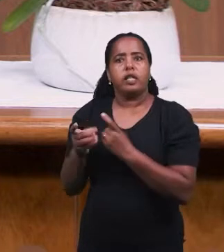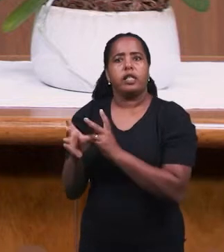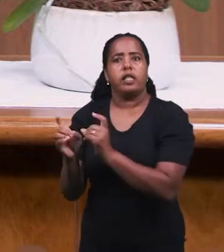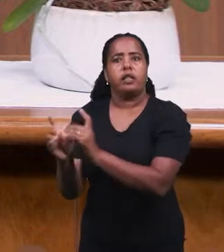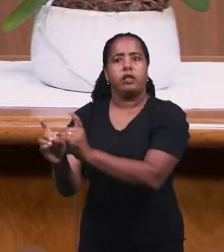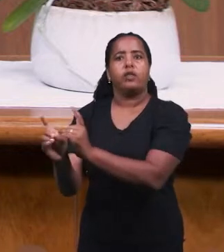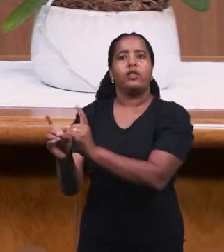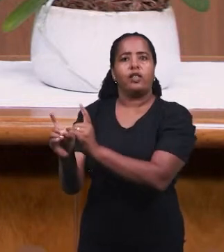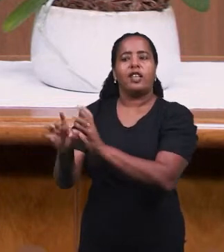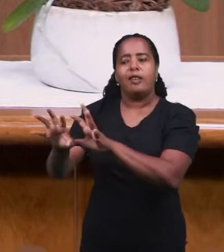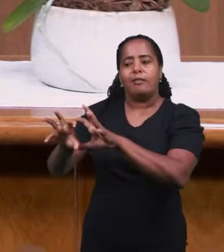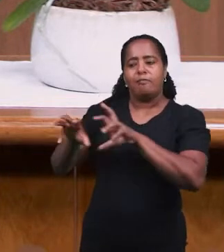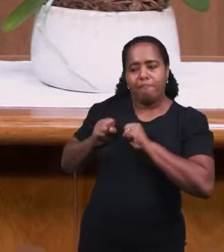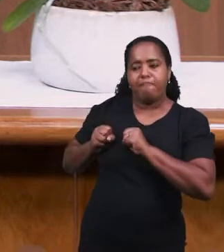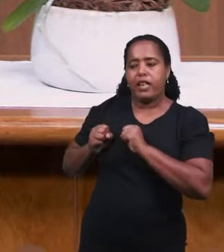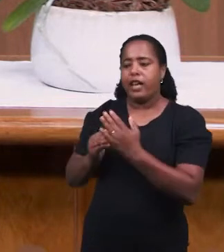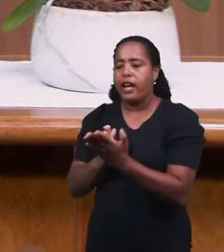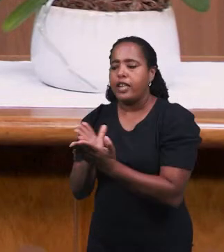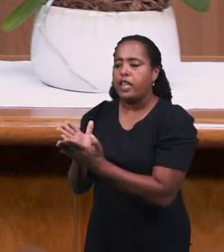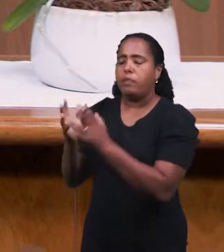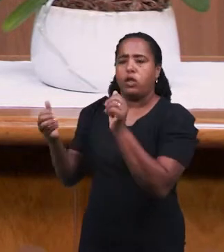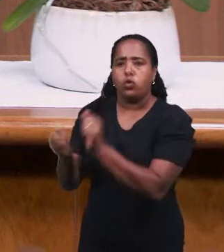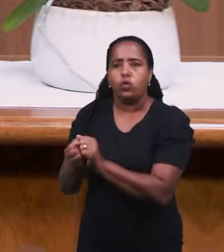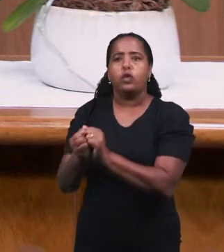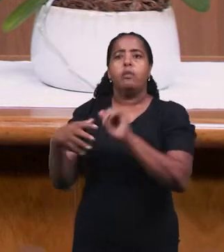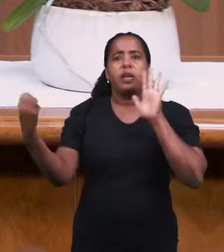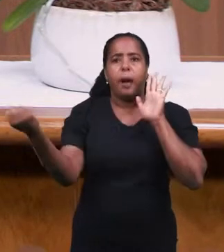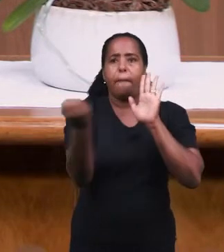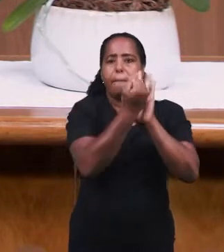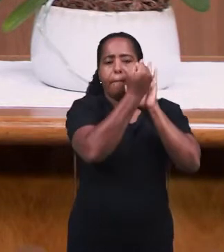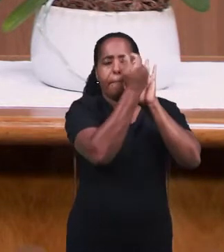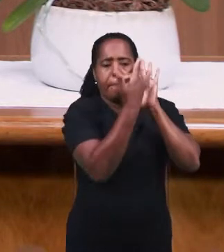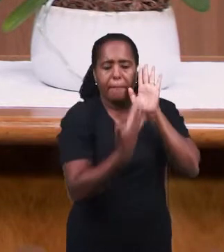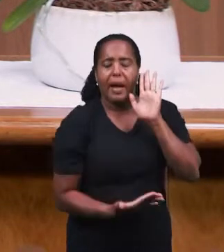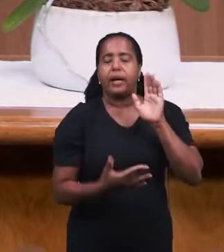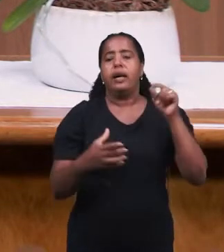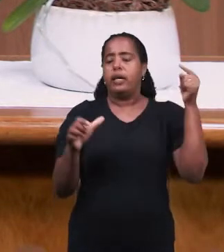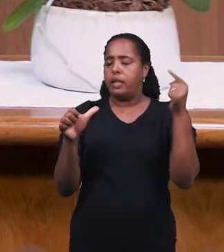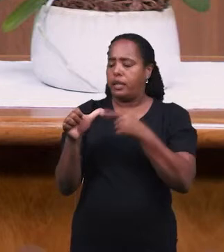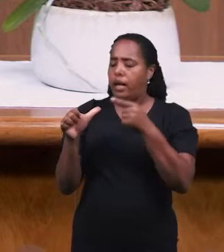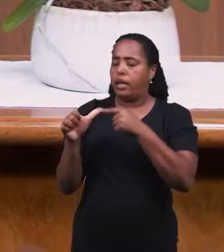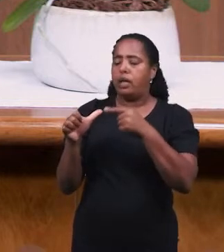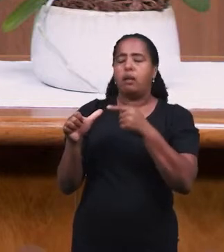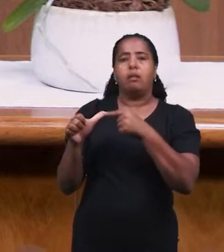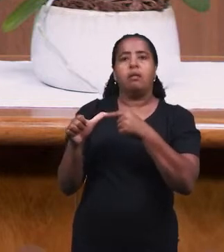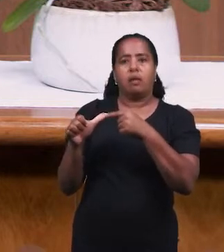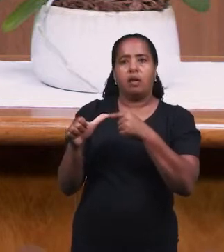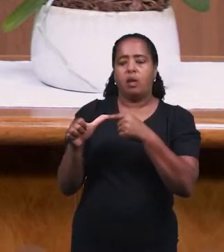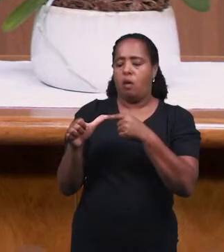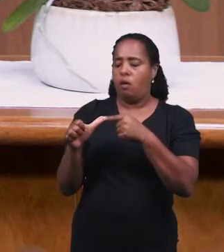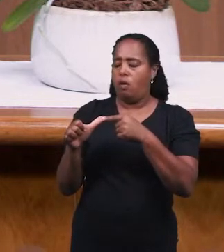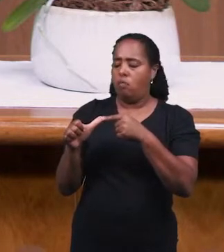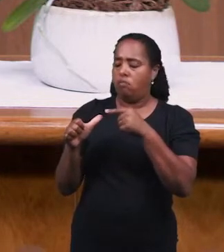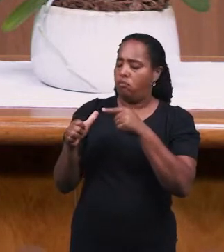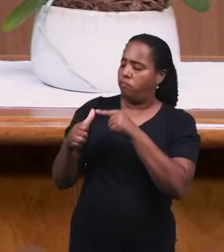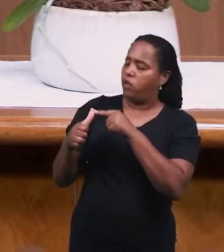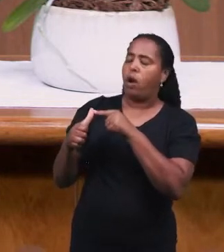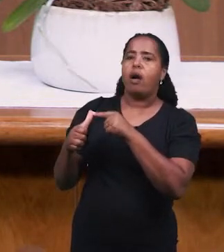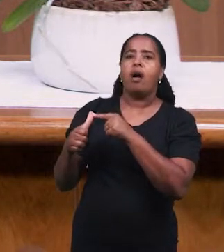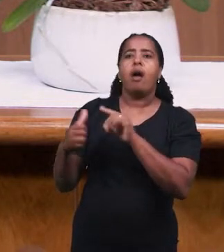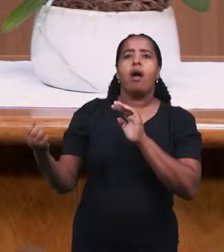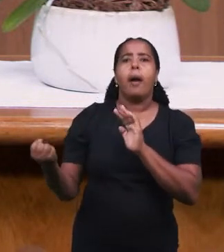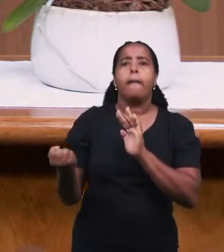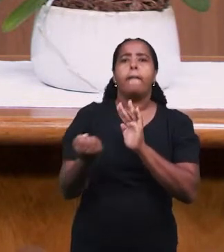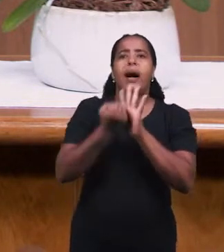Car je dois travailler avec cette doctrine. C'est la marque du sang qui est sur mon pouce